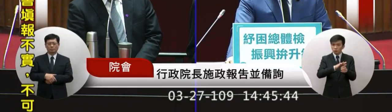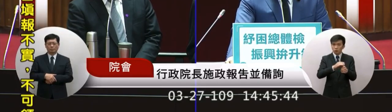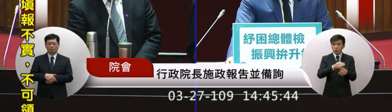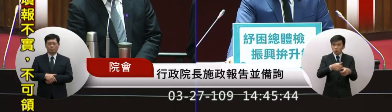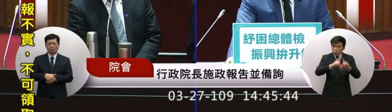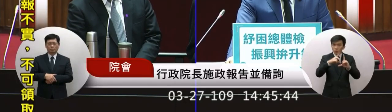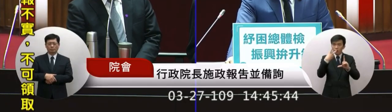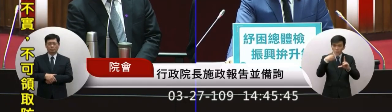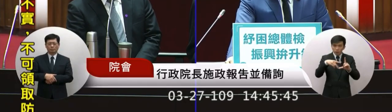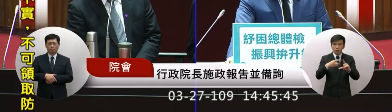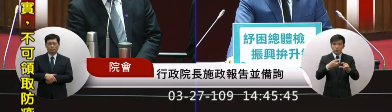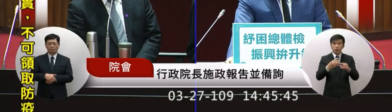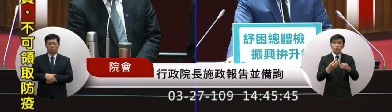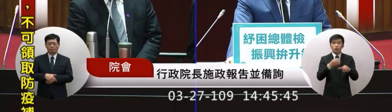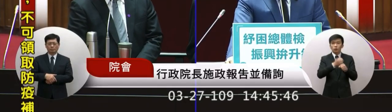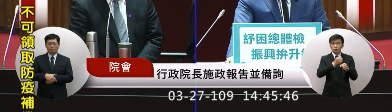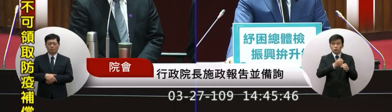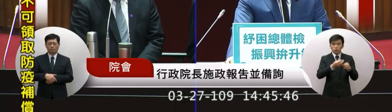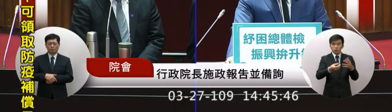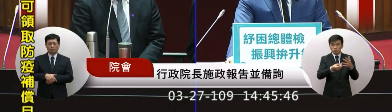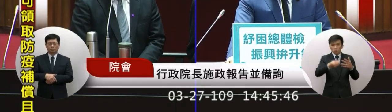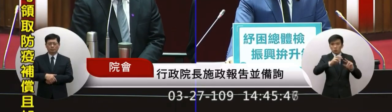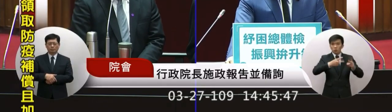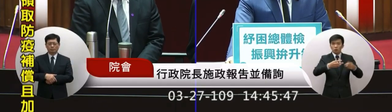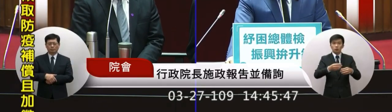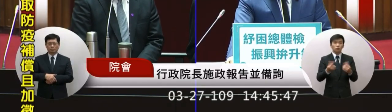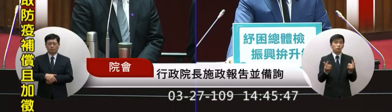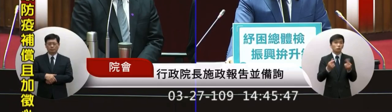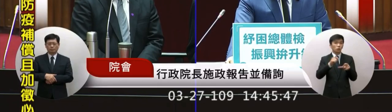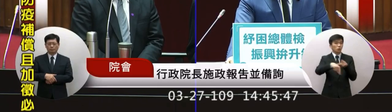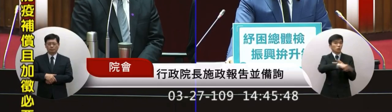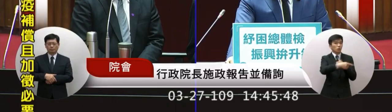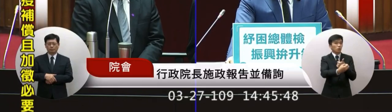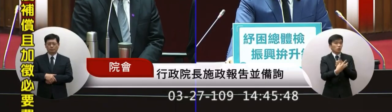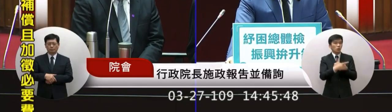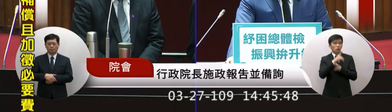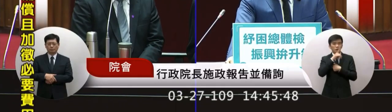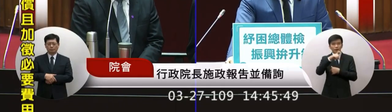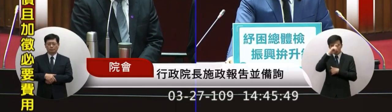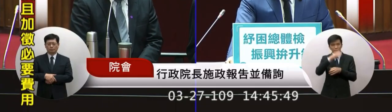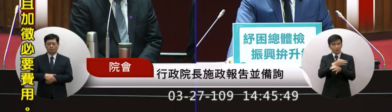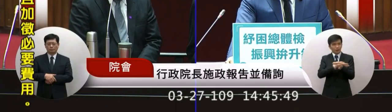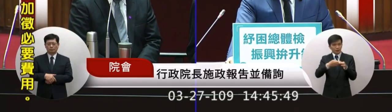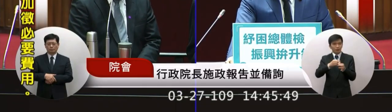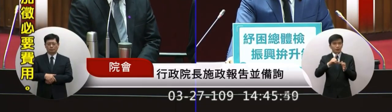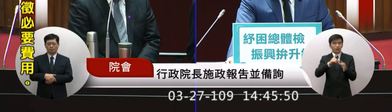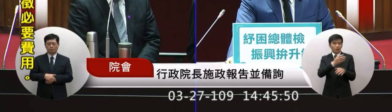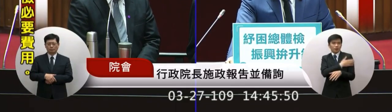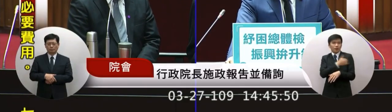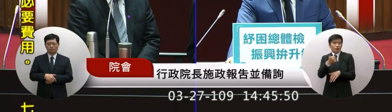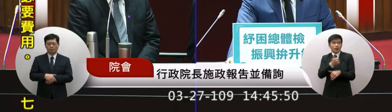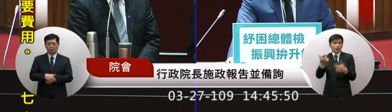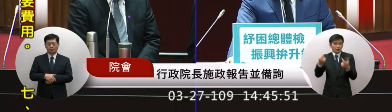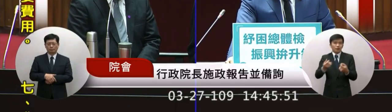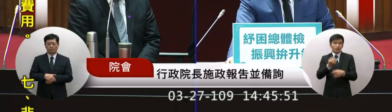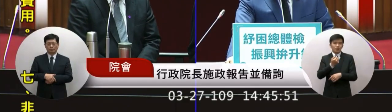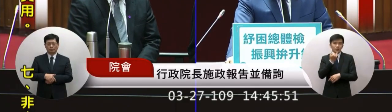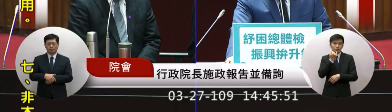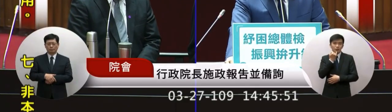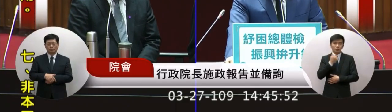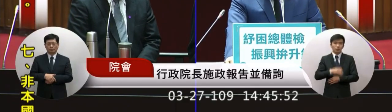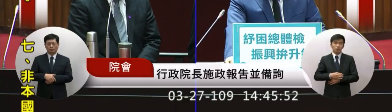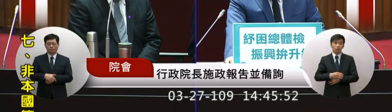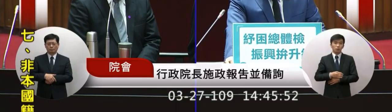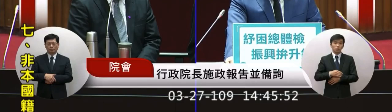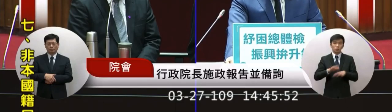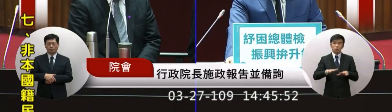开始啊，其实已经有业者喊出了啦，我们需要经济的陈时中啊。在这个我知道，在经济的部分，南省部